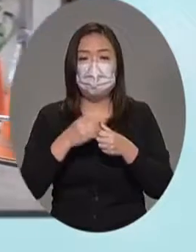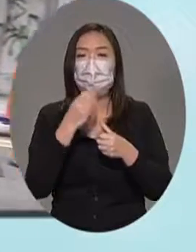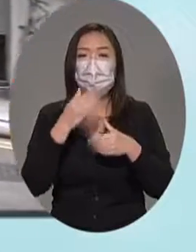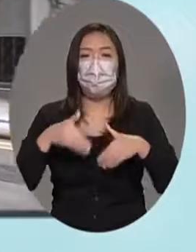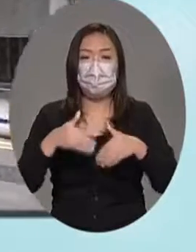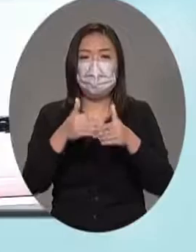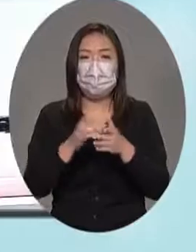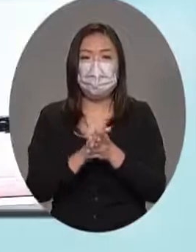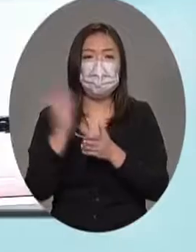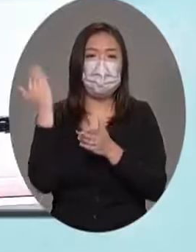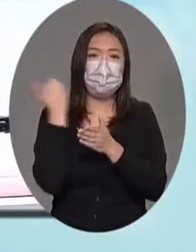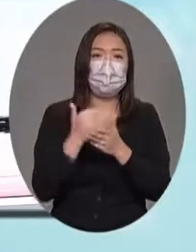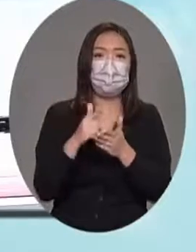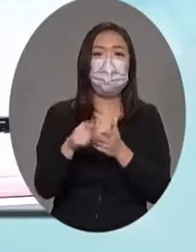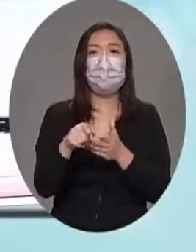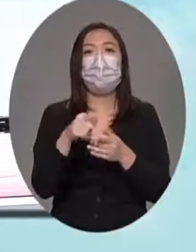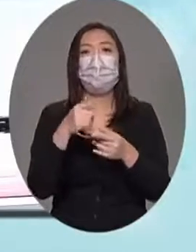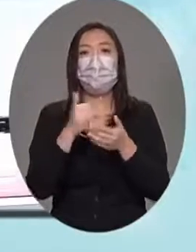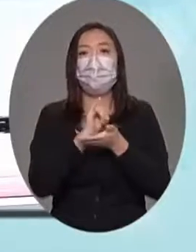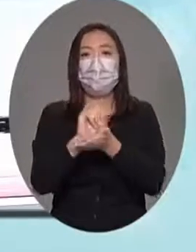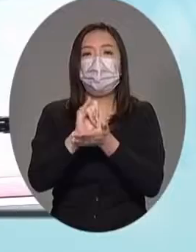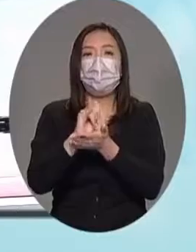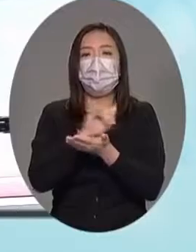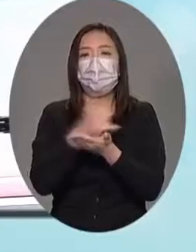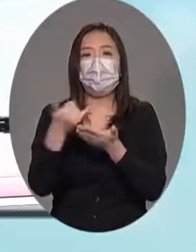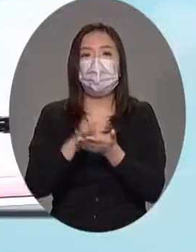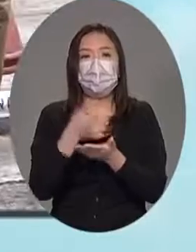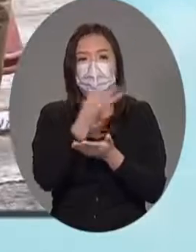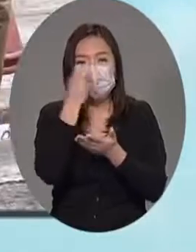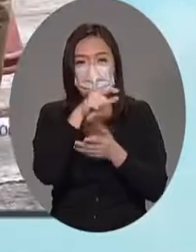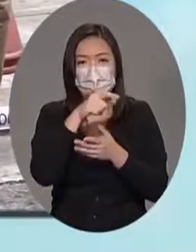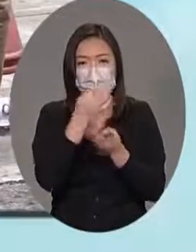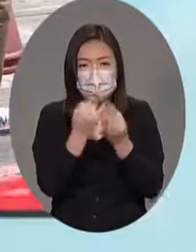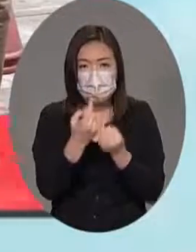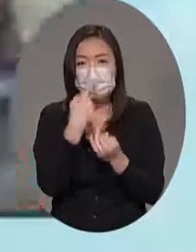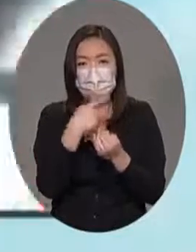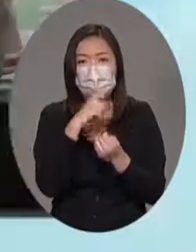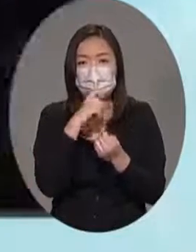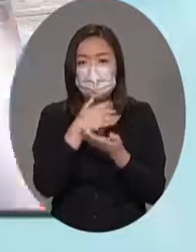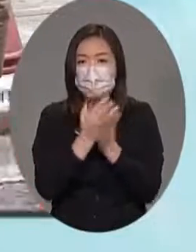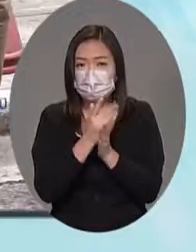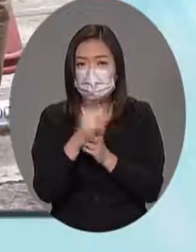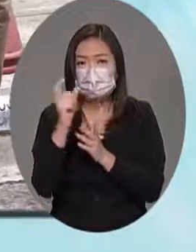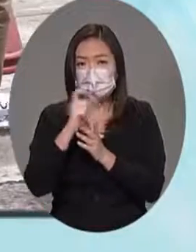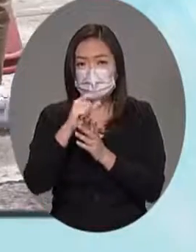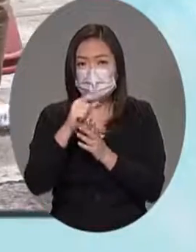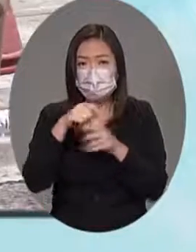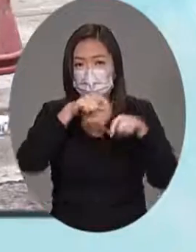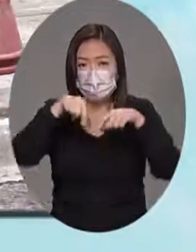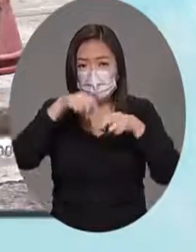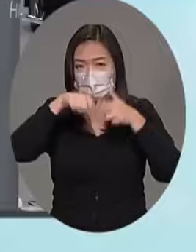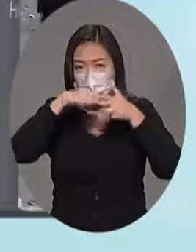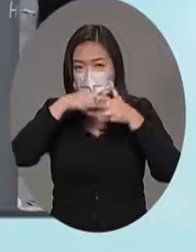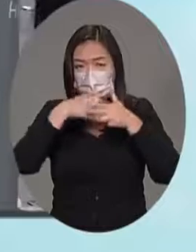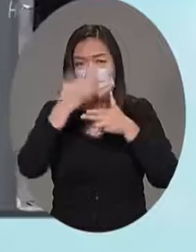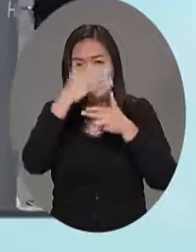器袭击，送院之后不治。探员在现场发现多件染血证物，话从的士的录影装置了解行凶过